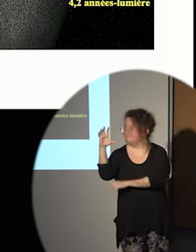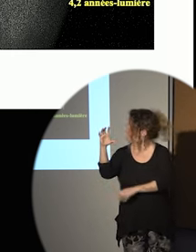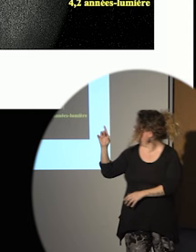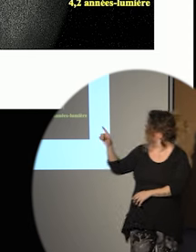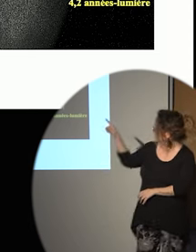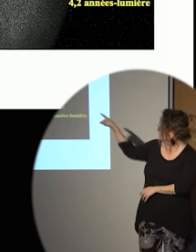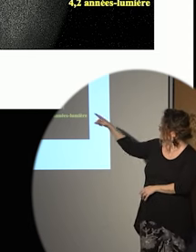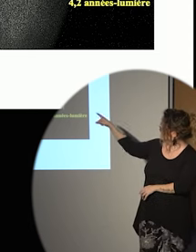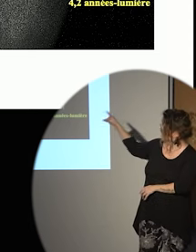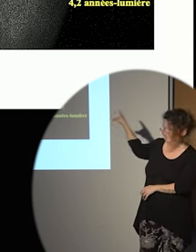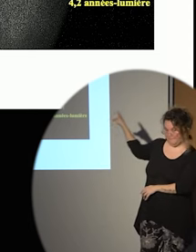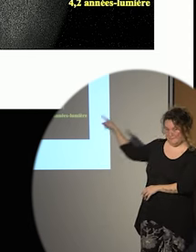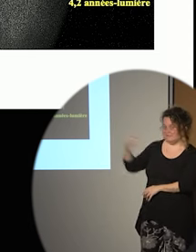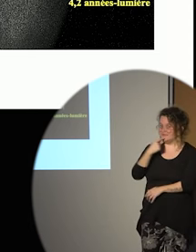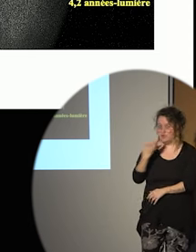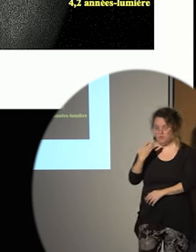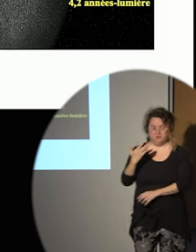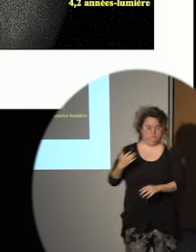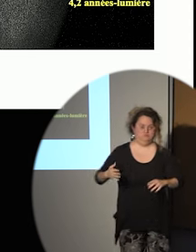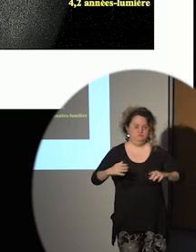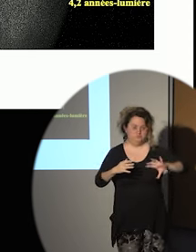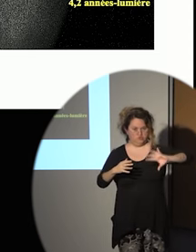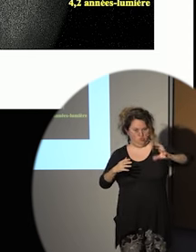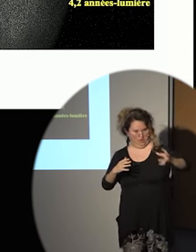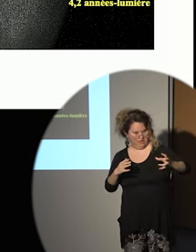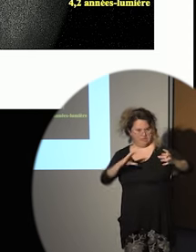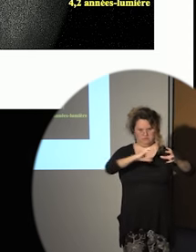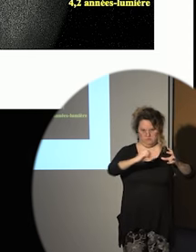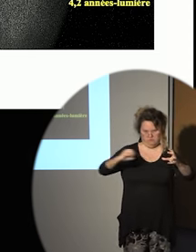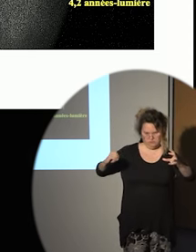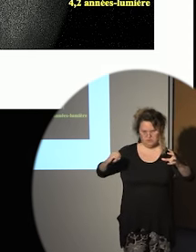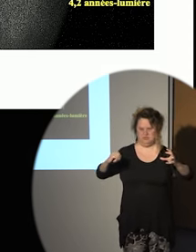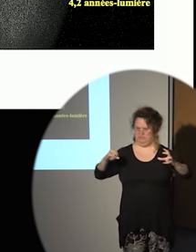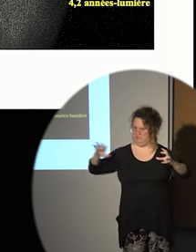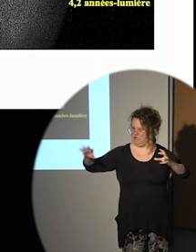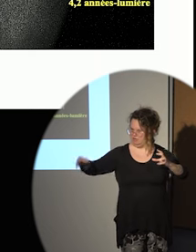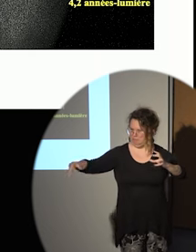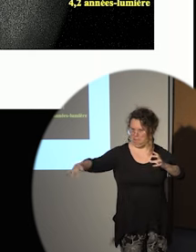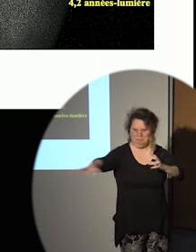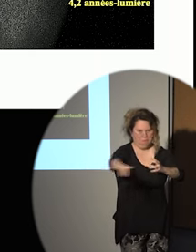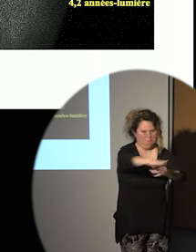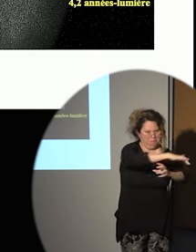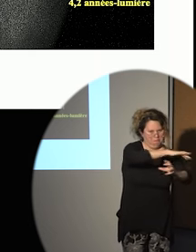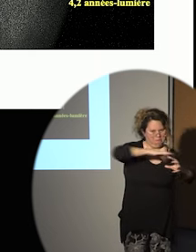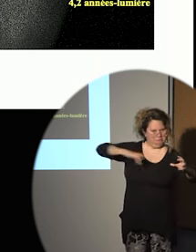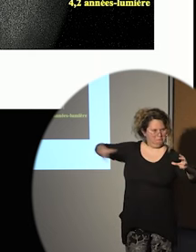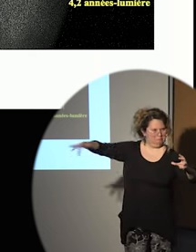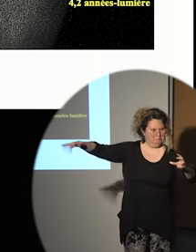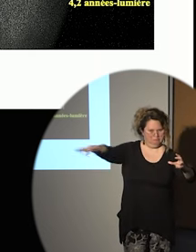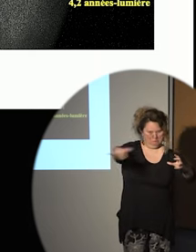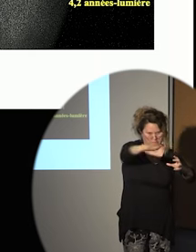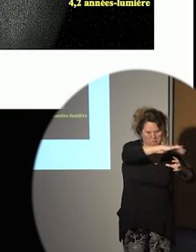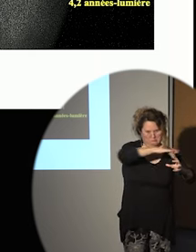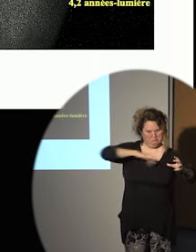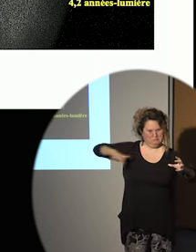autour d'elle, les planètes, mais aussi des objets bien plus complexes que qui constituent ce nuage